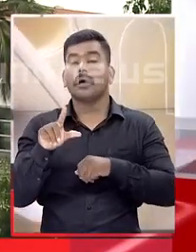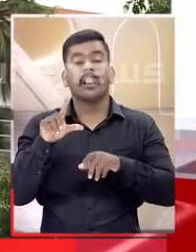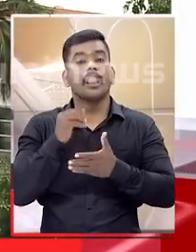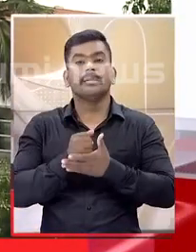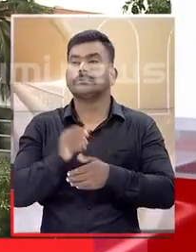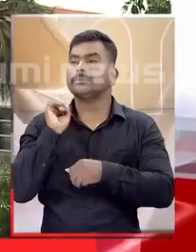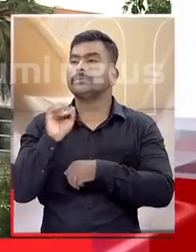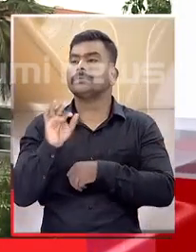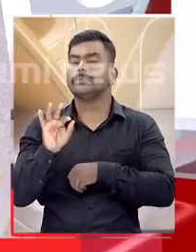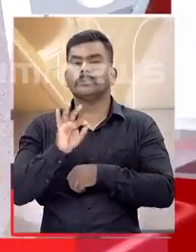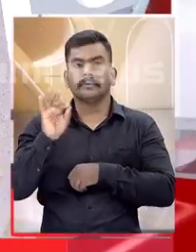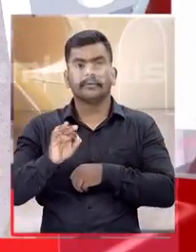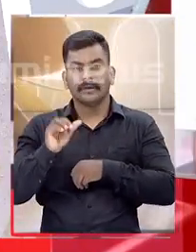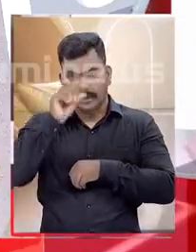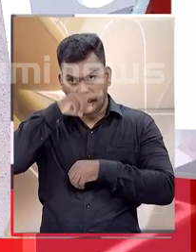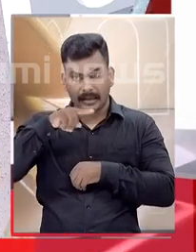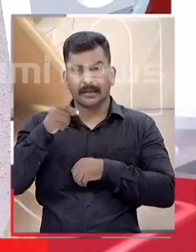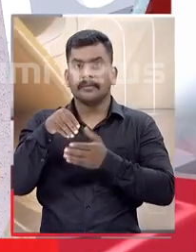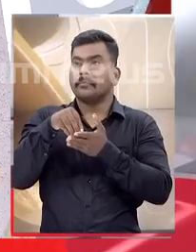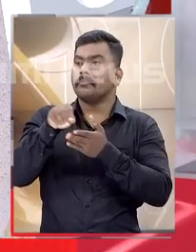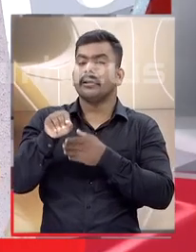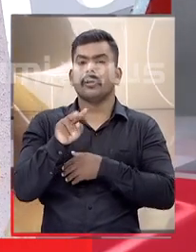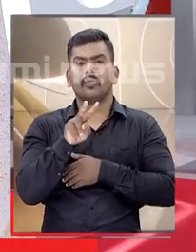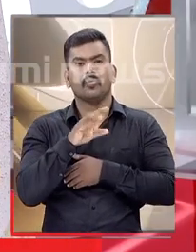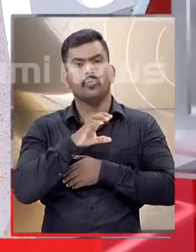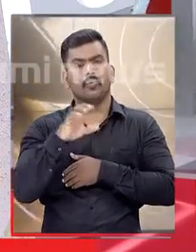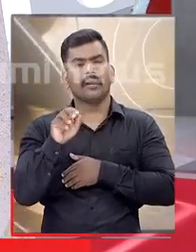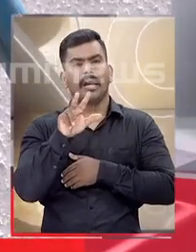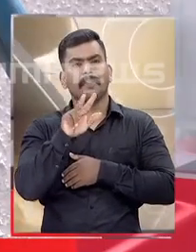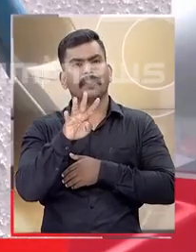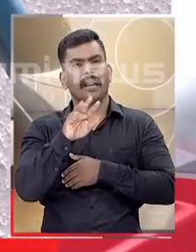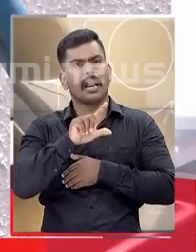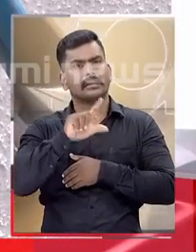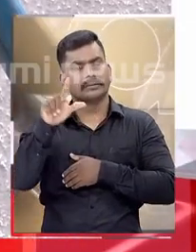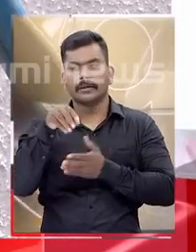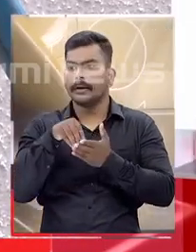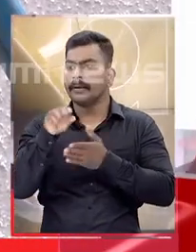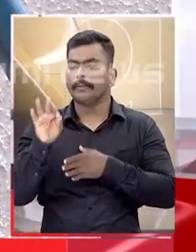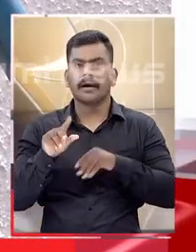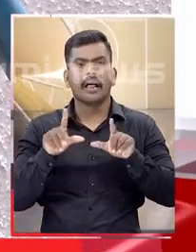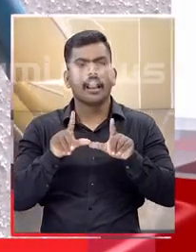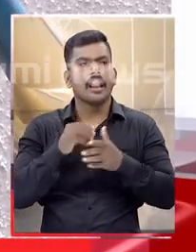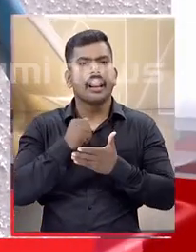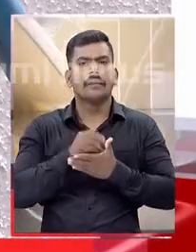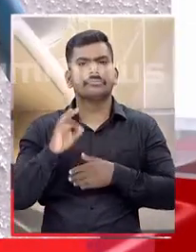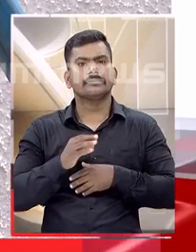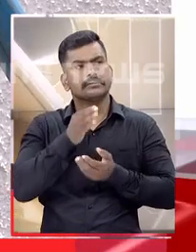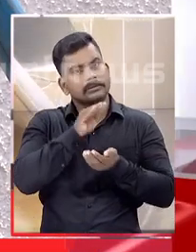അയച്ചതിന്റെ ഇന്ത്യൻ തപാൽ വകുപ്പിന് കൊടുക്കാനുള്ള 2,84,00,000 രൂപ ഇല്ലാഞ്ഞിട്ട് ഈ ഡ്രൈവിംഗ് ലൈസൻസ്